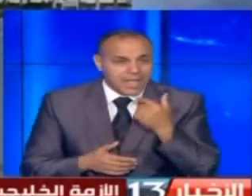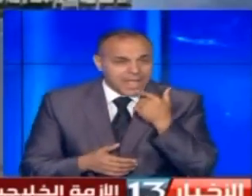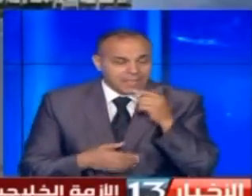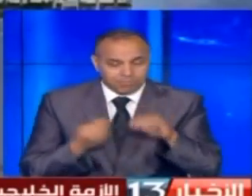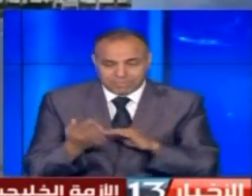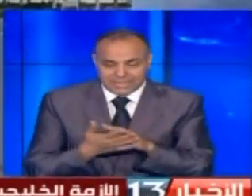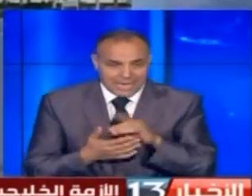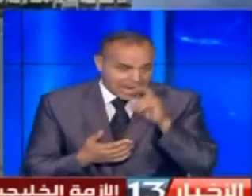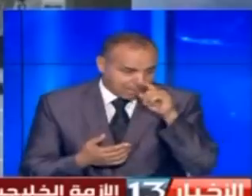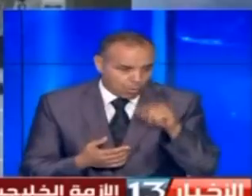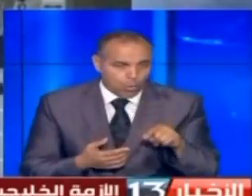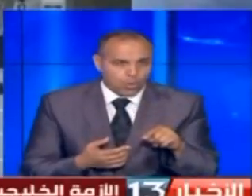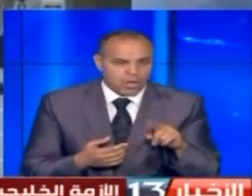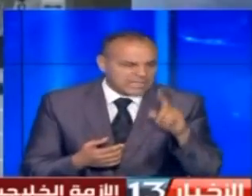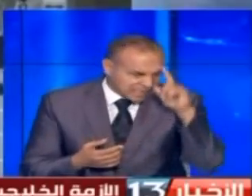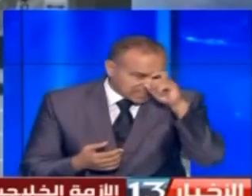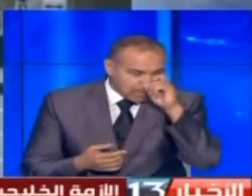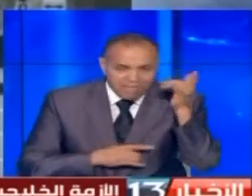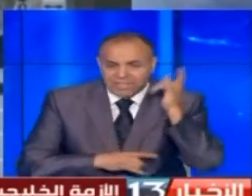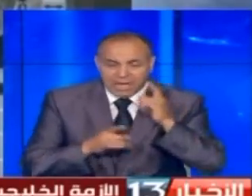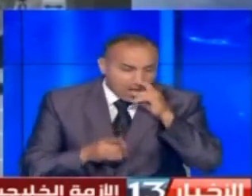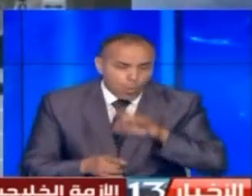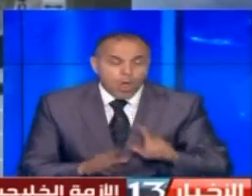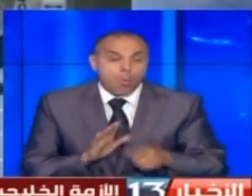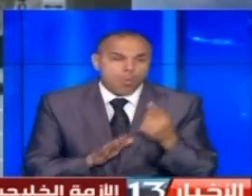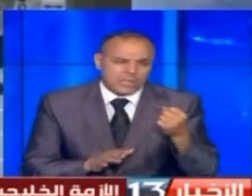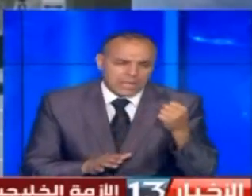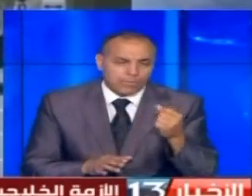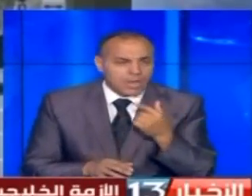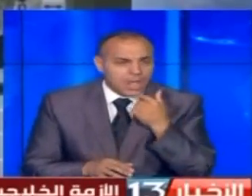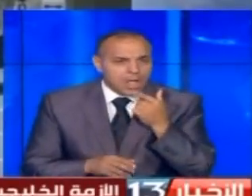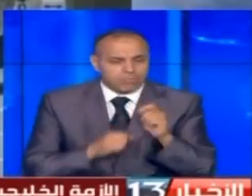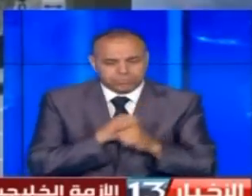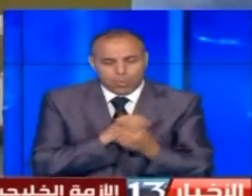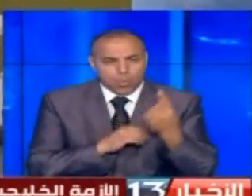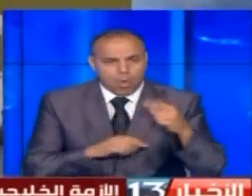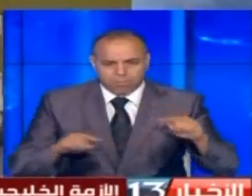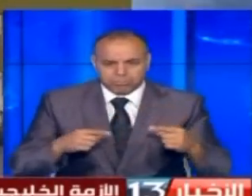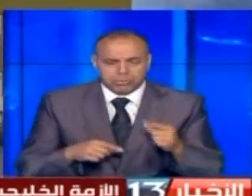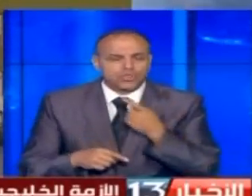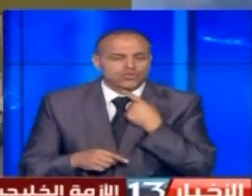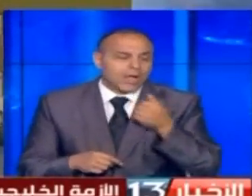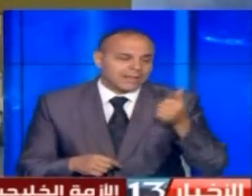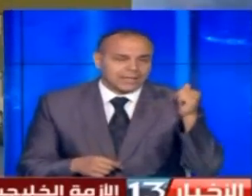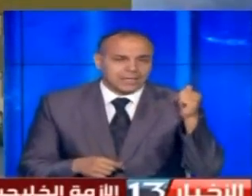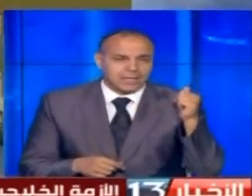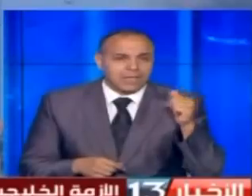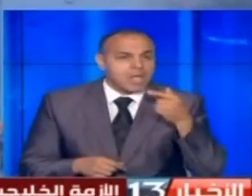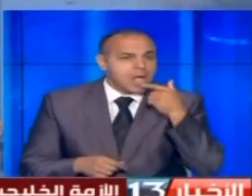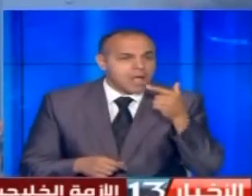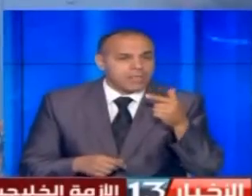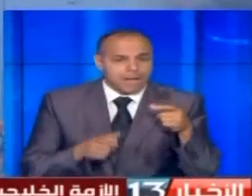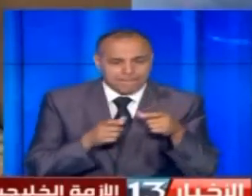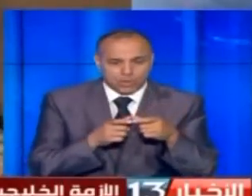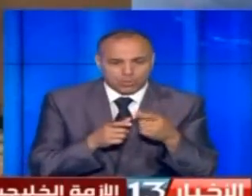الأزمة الخليجية الراهنة هي الأشد في تاريخ المنطقة، وقد اندلعت في الأسبوع الأول من شهر جوان الماضي حين قطعت